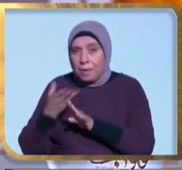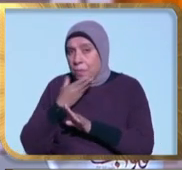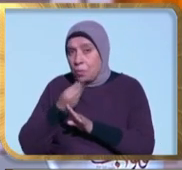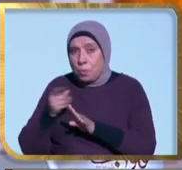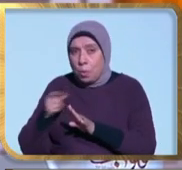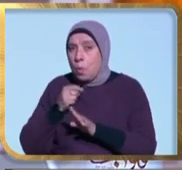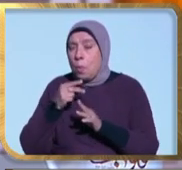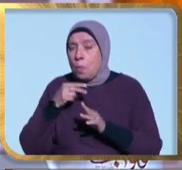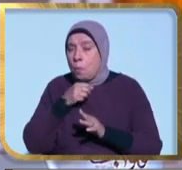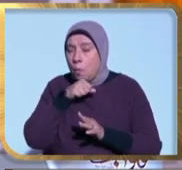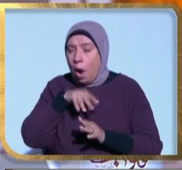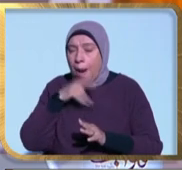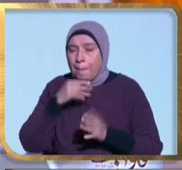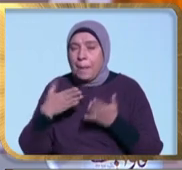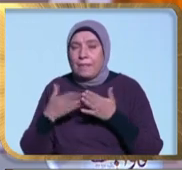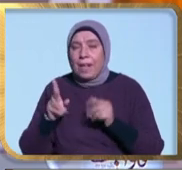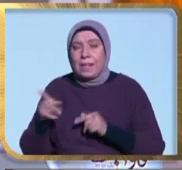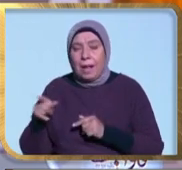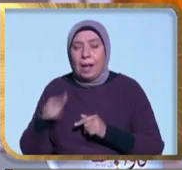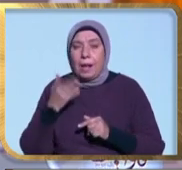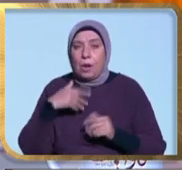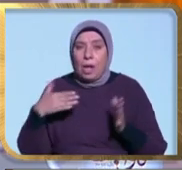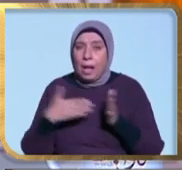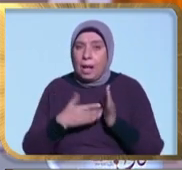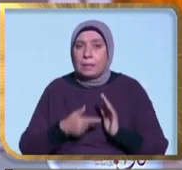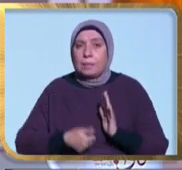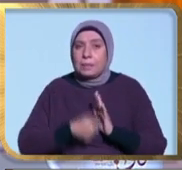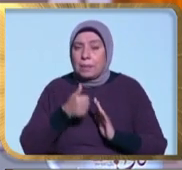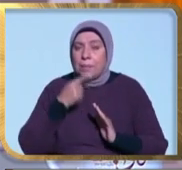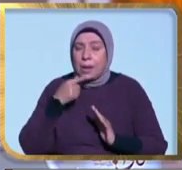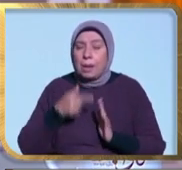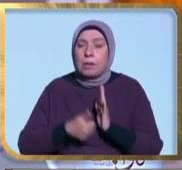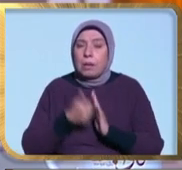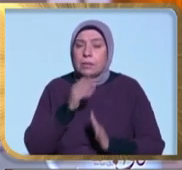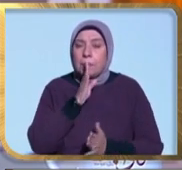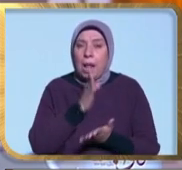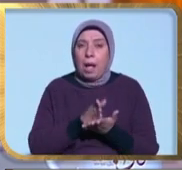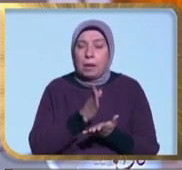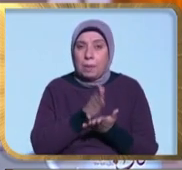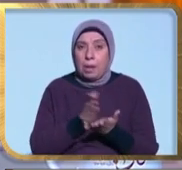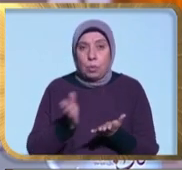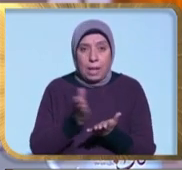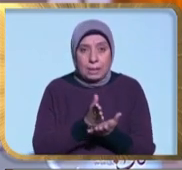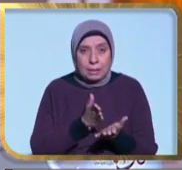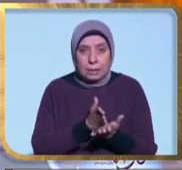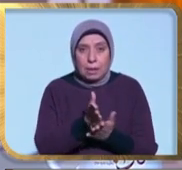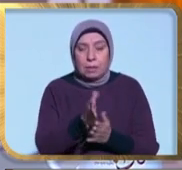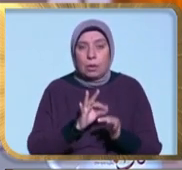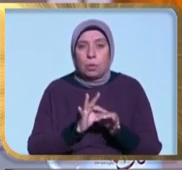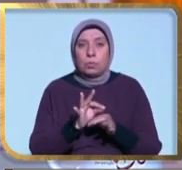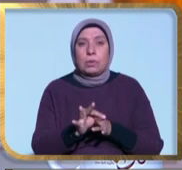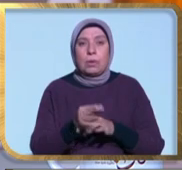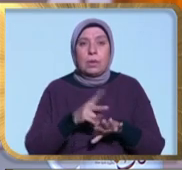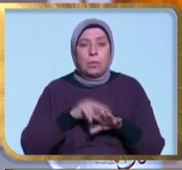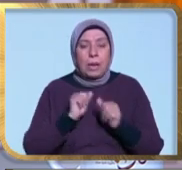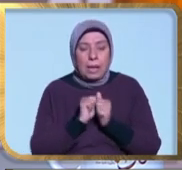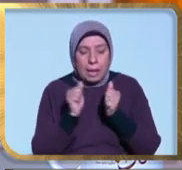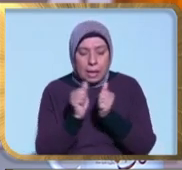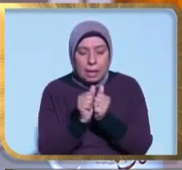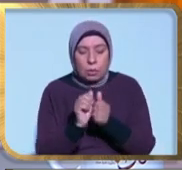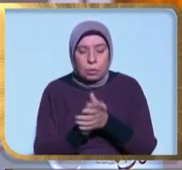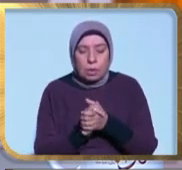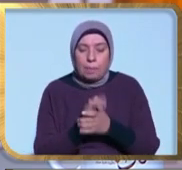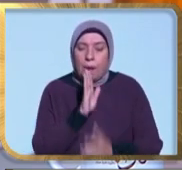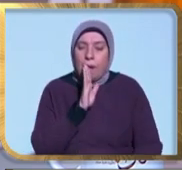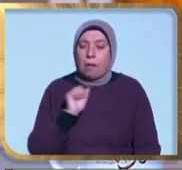اغلق والخاتم لما سبق ناصر الحق بالحق والهادي الى صراطك المستقيم وعلى اله